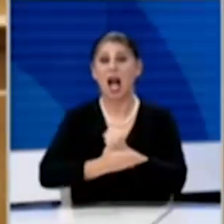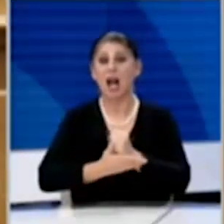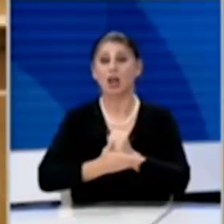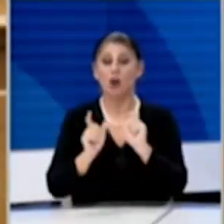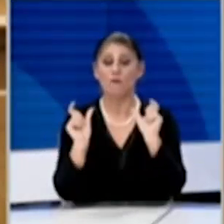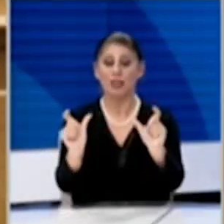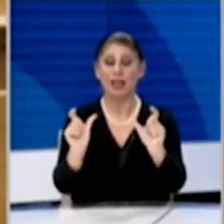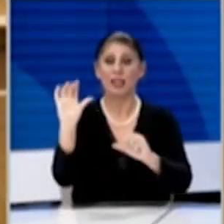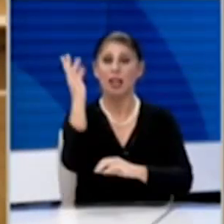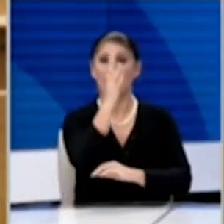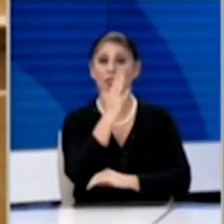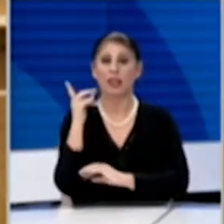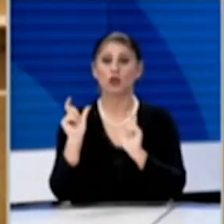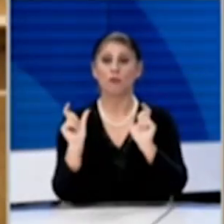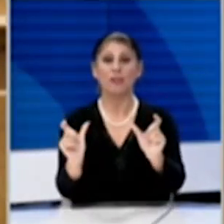δασοφυλακή,